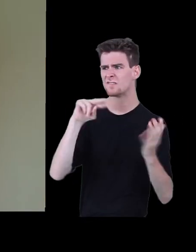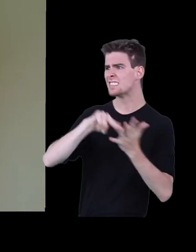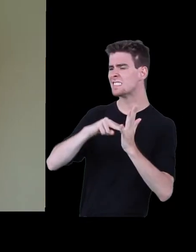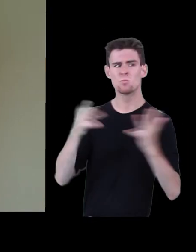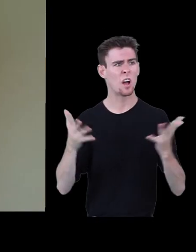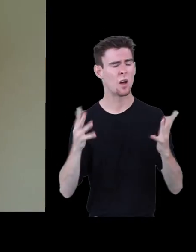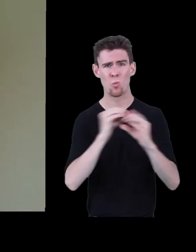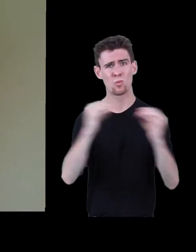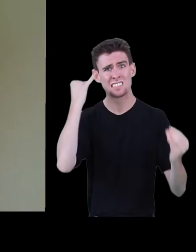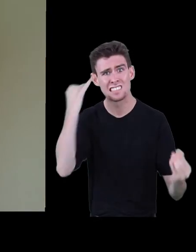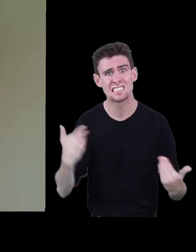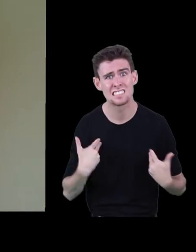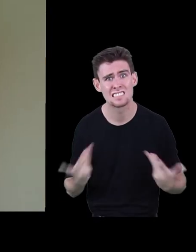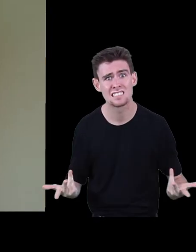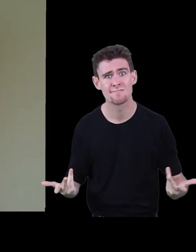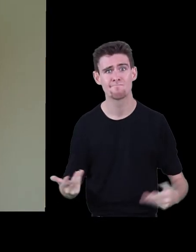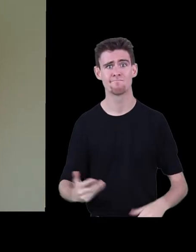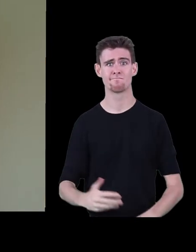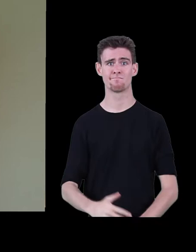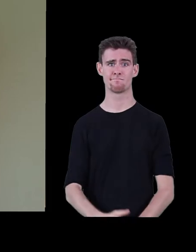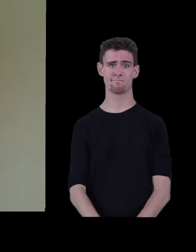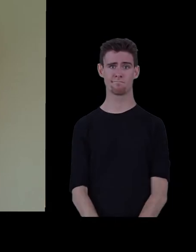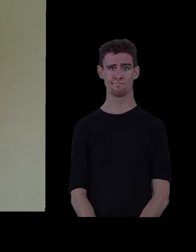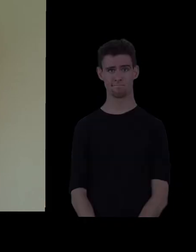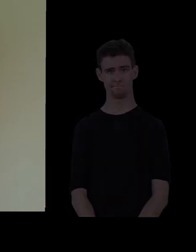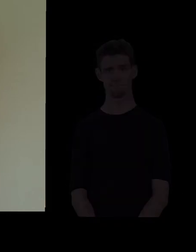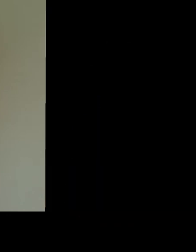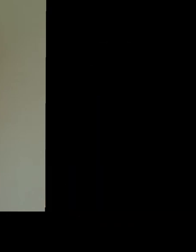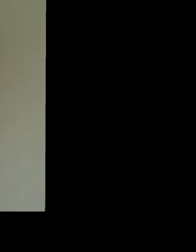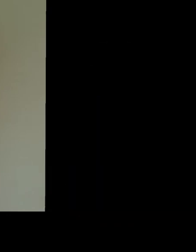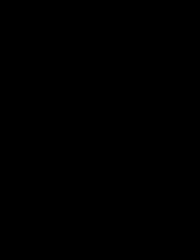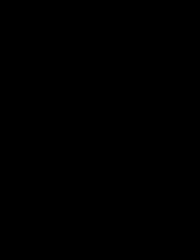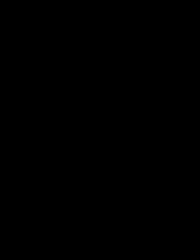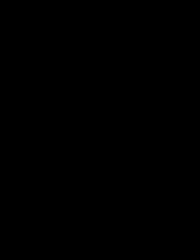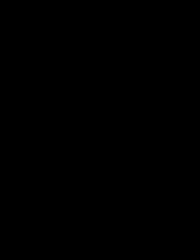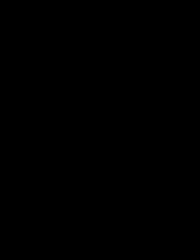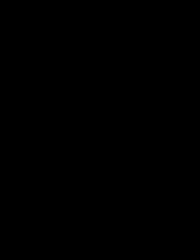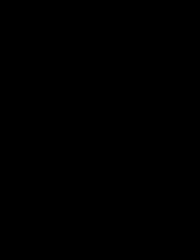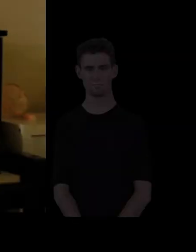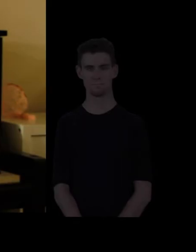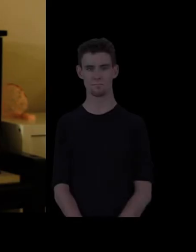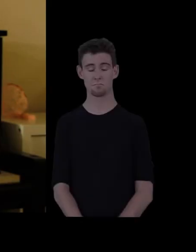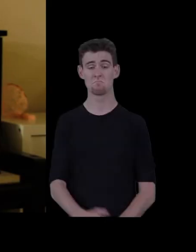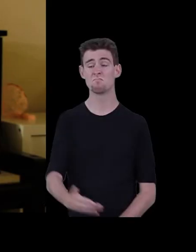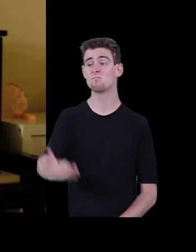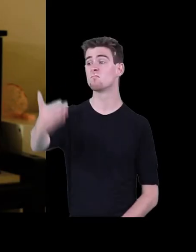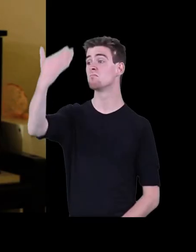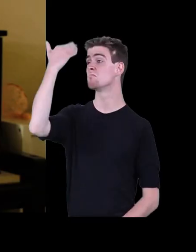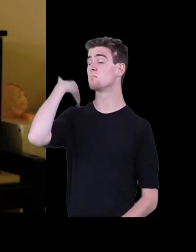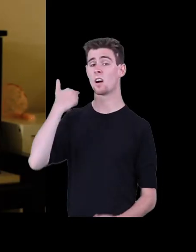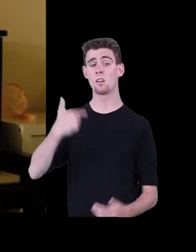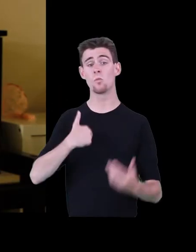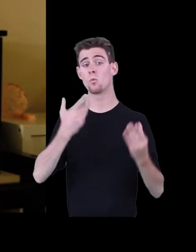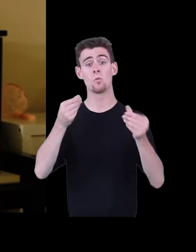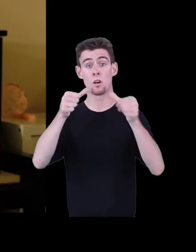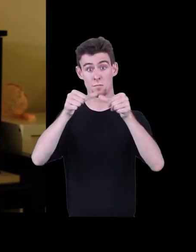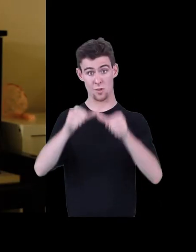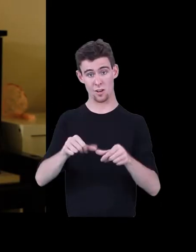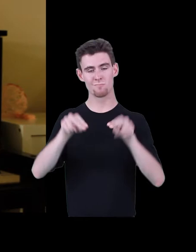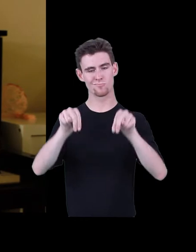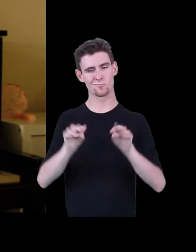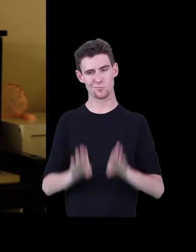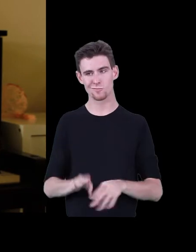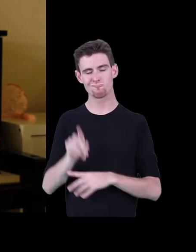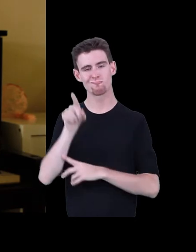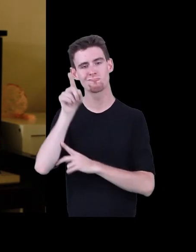mari. J'ai jamais été à l'école avec quelqu'un de sourd. J'ai aucune idée que ça veut dire. Quand j'étais au Nouveau-Brunswick, puis je faisais de la